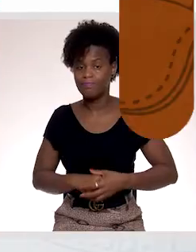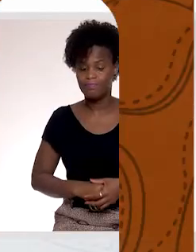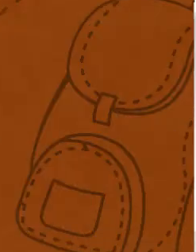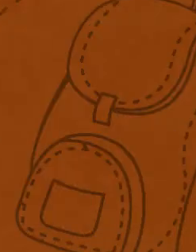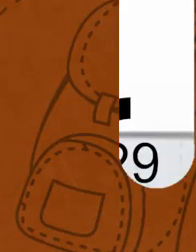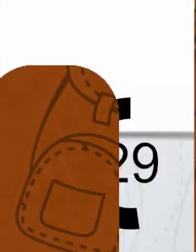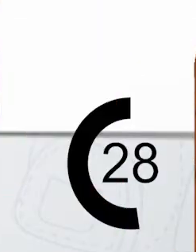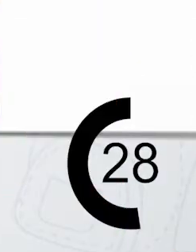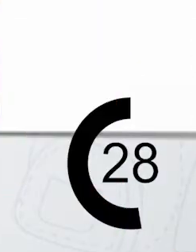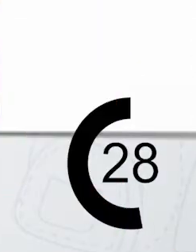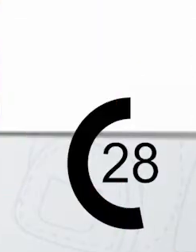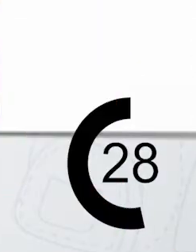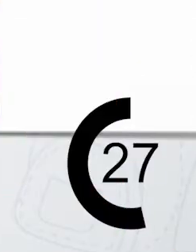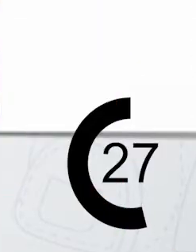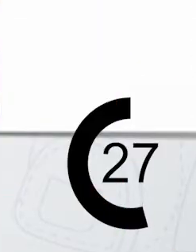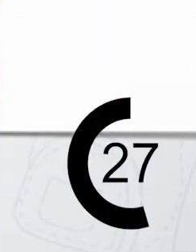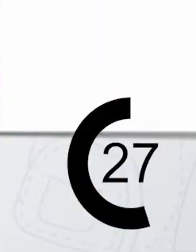Vas-y.